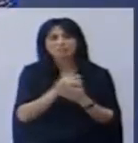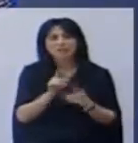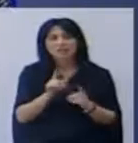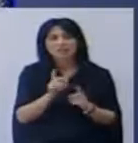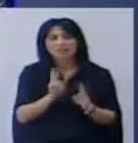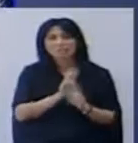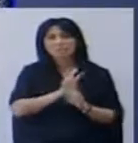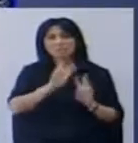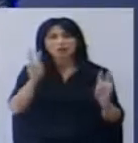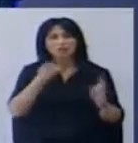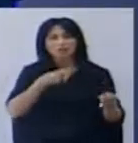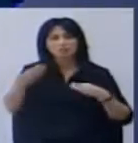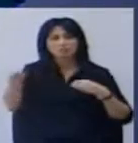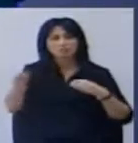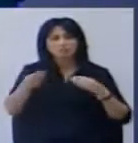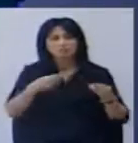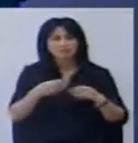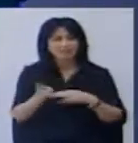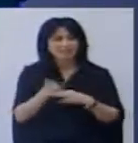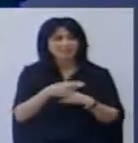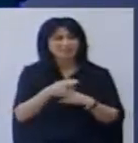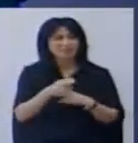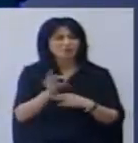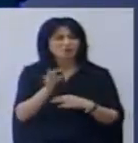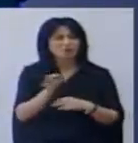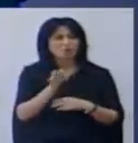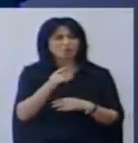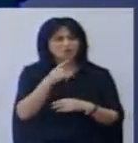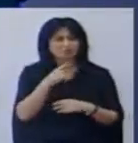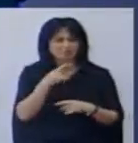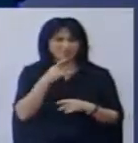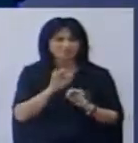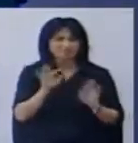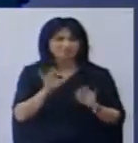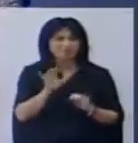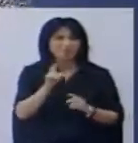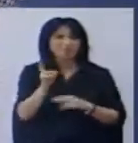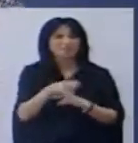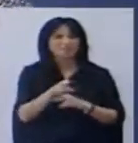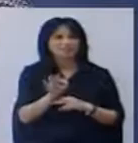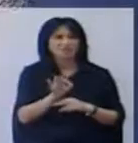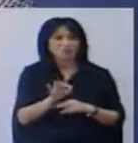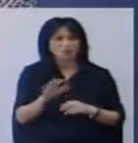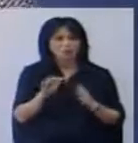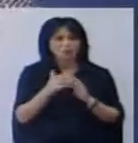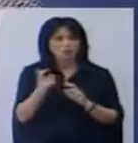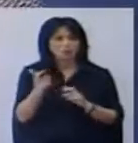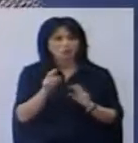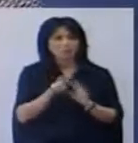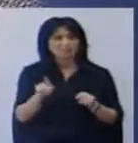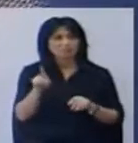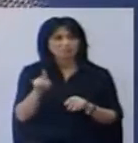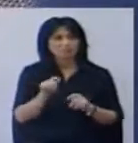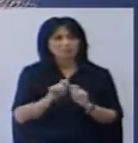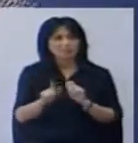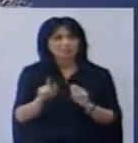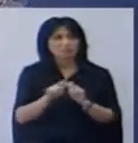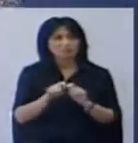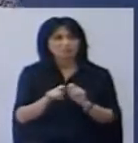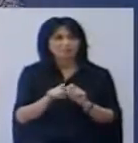რაღაც მილიონების გაცემა? მე თევზის მრეწველობაზე არაერთ ეთერში გავაკეთე განცხადება. სოფლის მეურნეობის სამინისტრომ